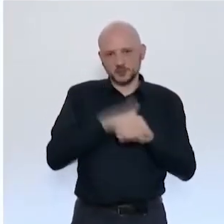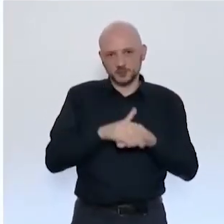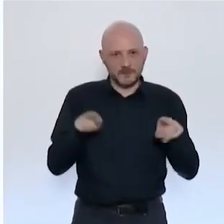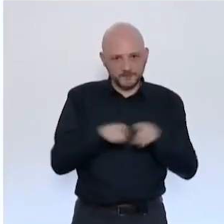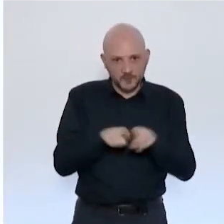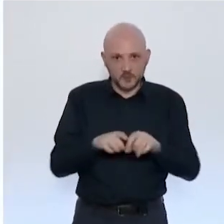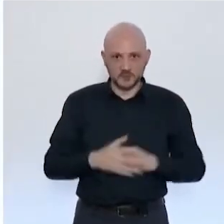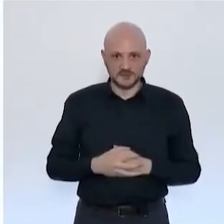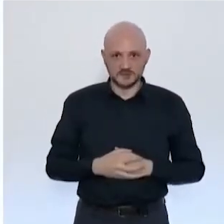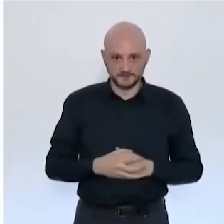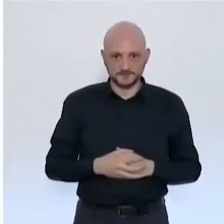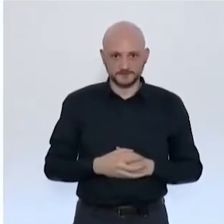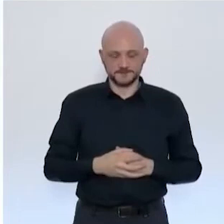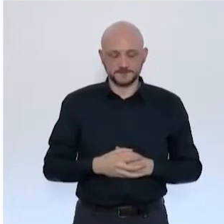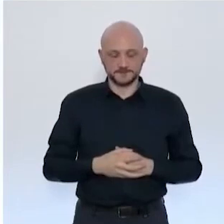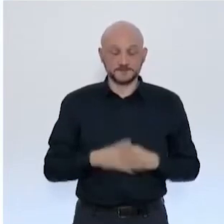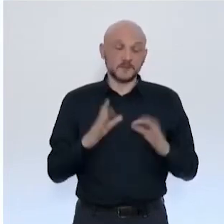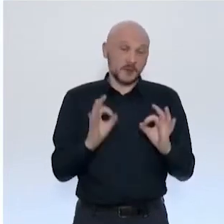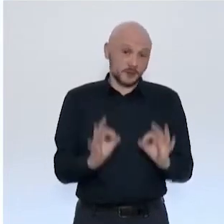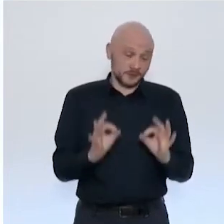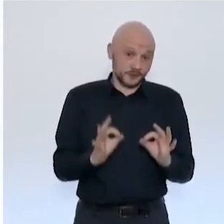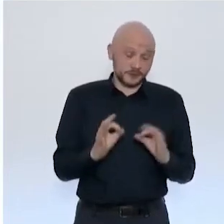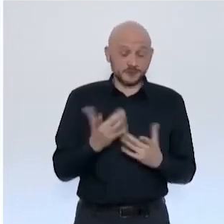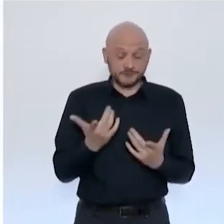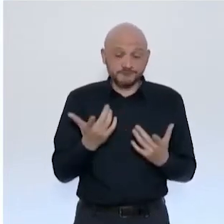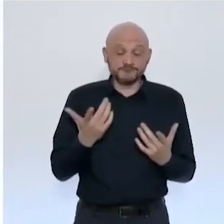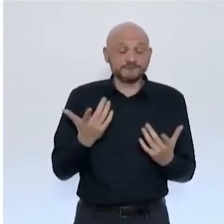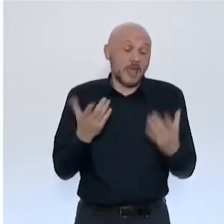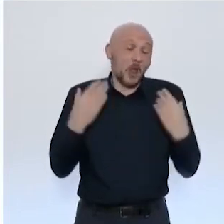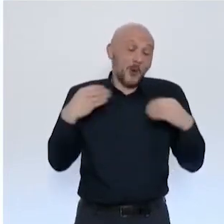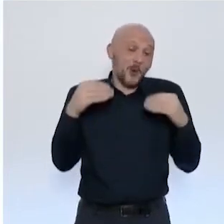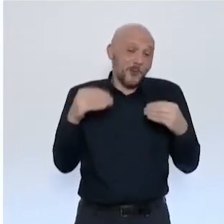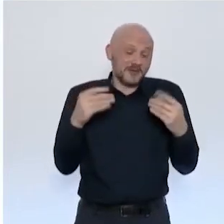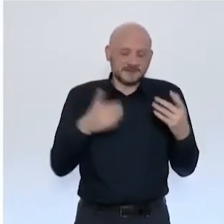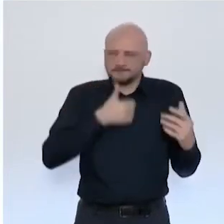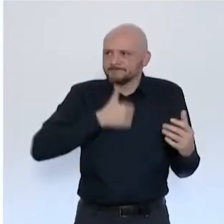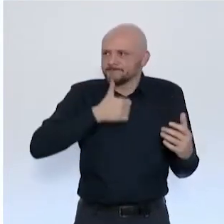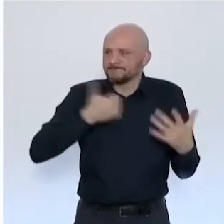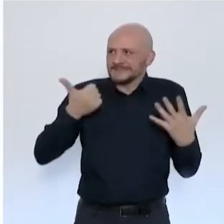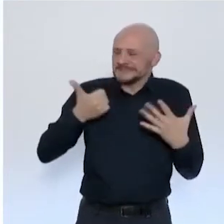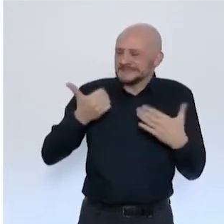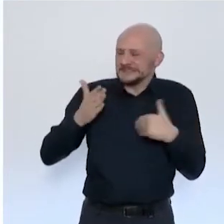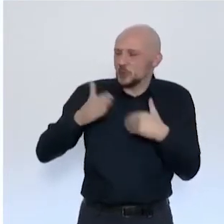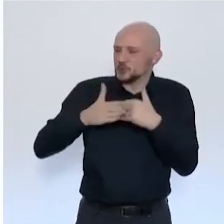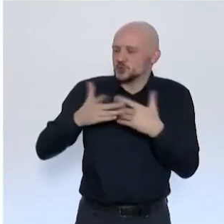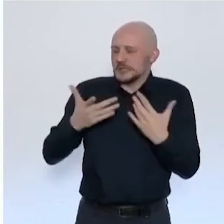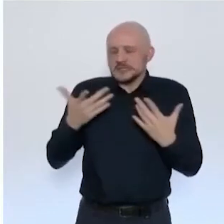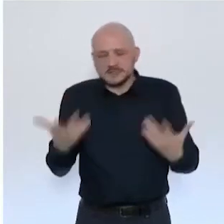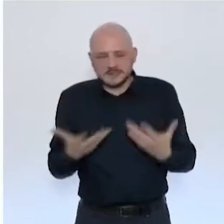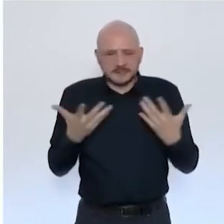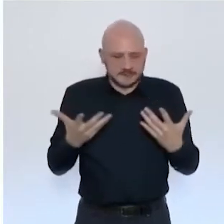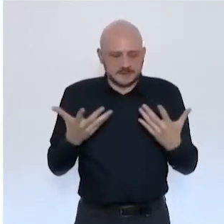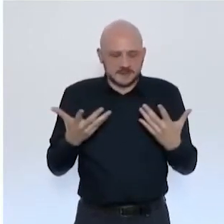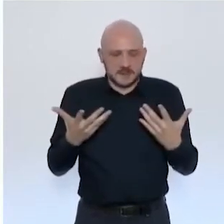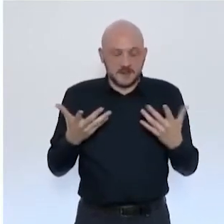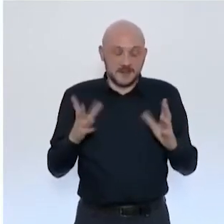oui, c'est vrai que j'aurais dû trouver avant, hein. Vaccination, on est nul. Sanofi, ils sont nuls. Logique, bon, autant pour moi,